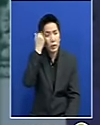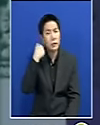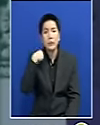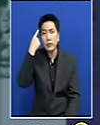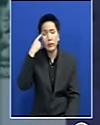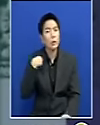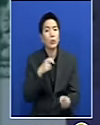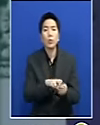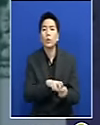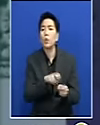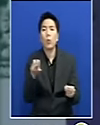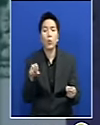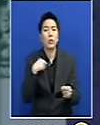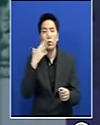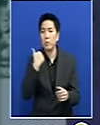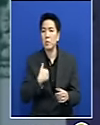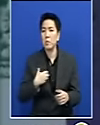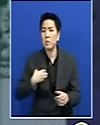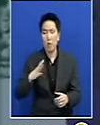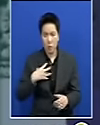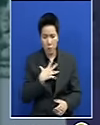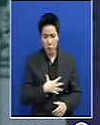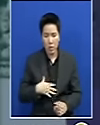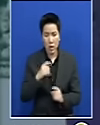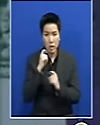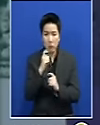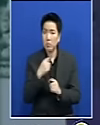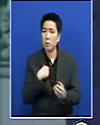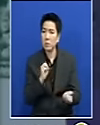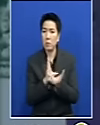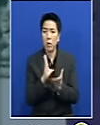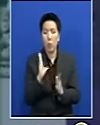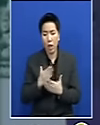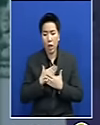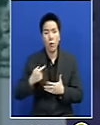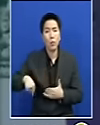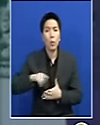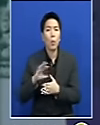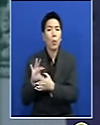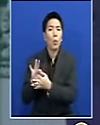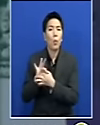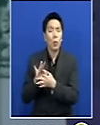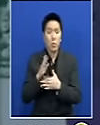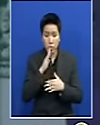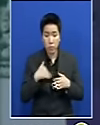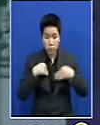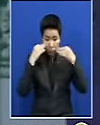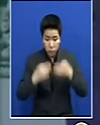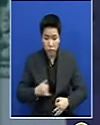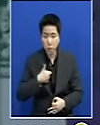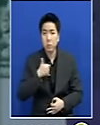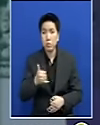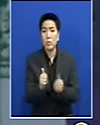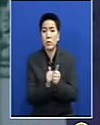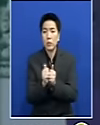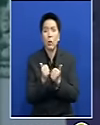ขอถอนตัวเพราะไม่อยากให้ตัวเองนั้นเอาสุขภาพไปเสี่ยงและไม่อยากให้คนที่รักต้องเป็นห่วงหากตัดสินใจเดินทางไปแข่งขันน